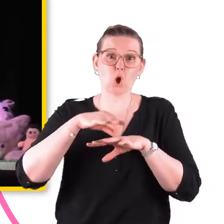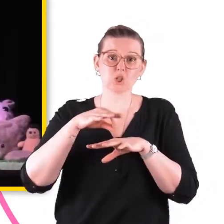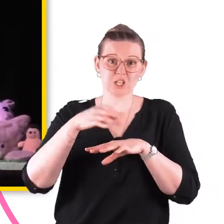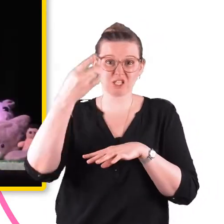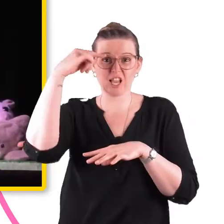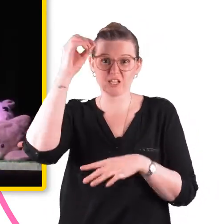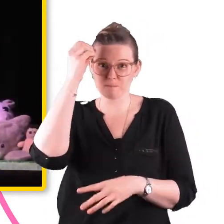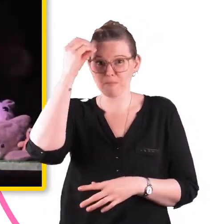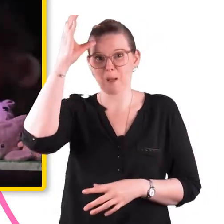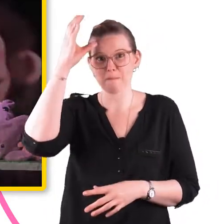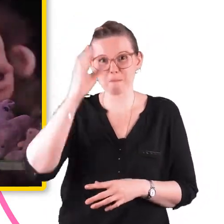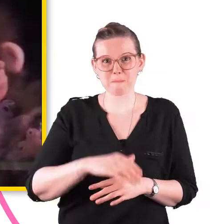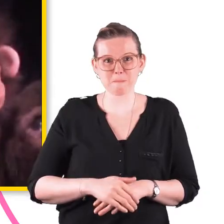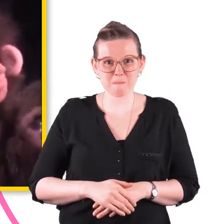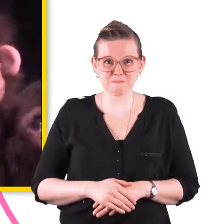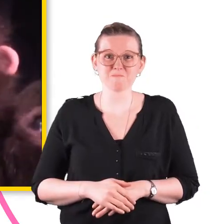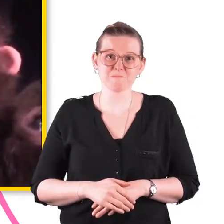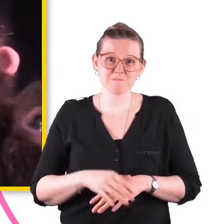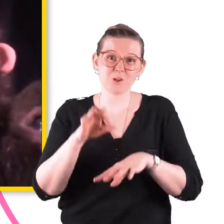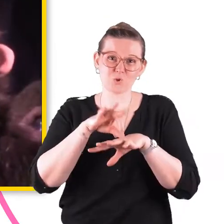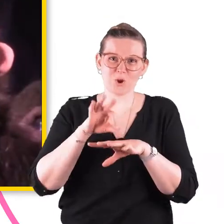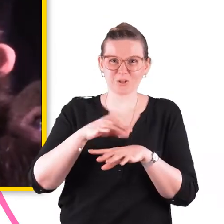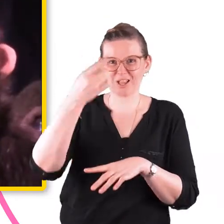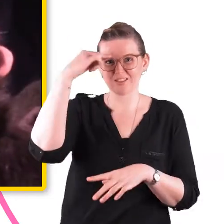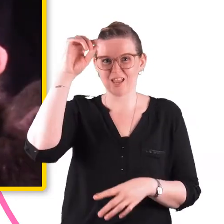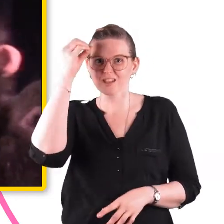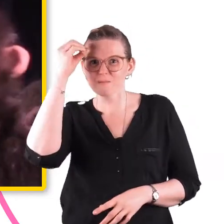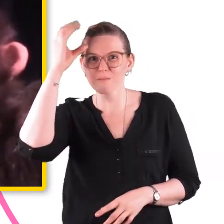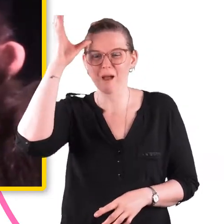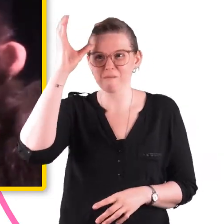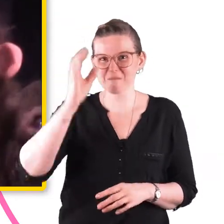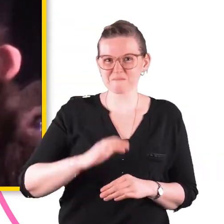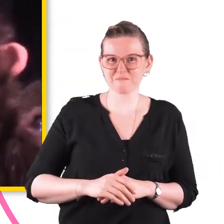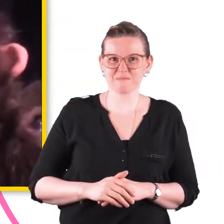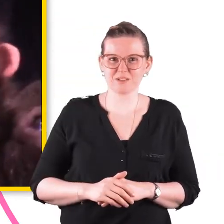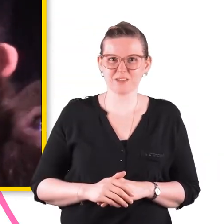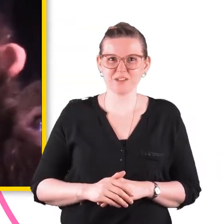Dr. Teddy kennt sich aus. Dr. Teddy kennt sich aus.